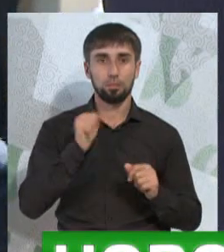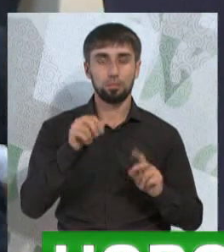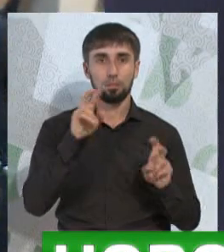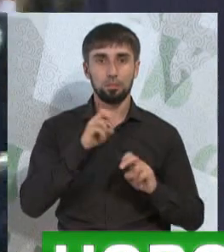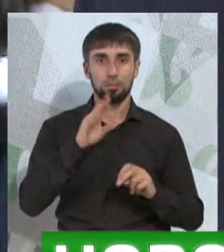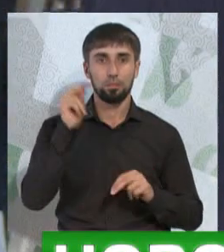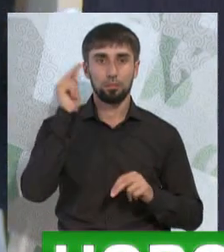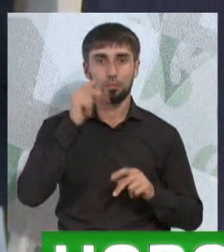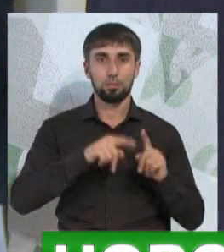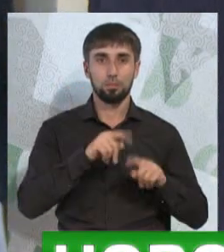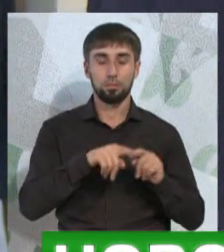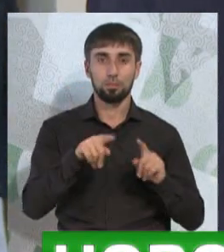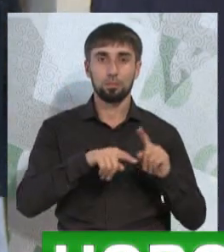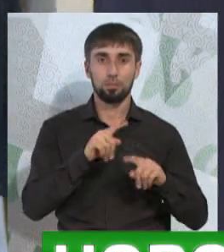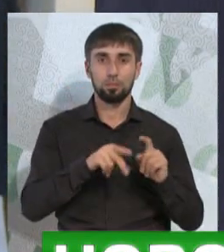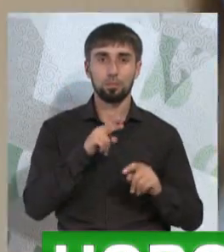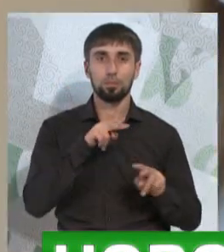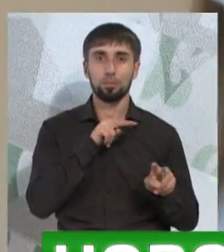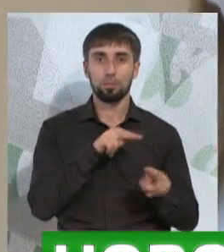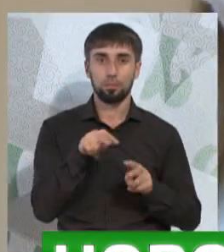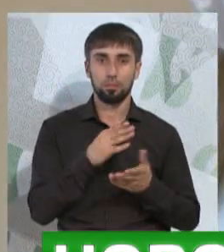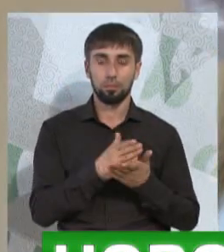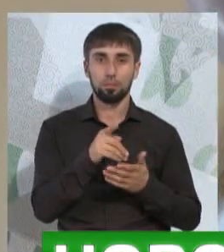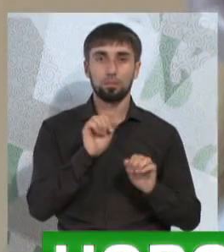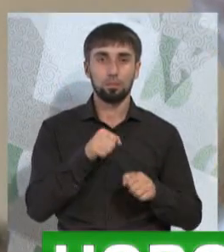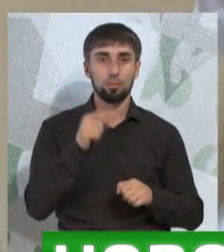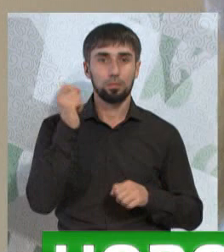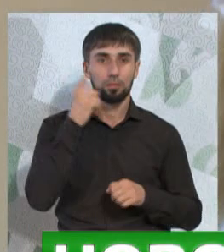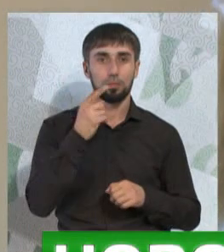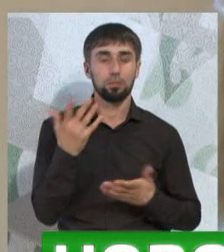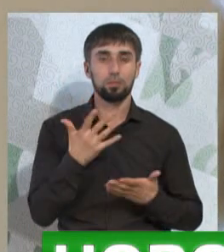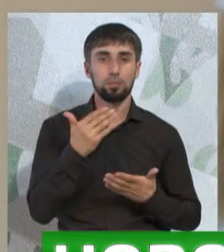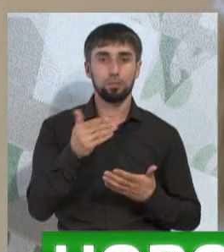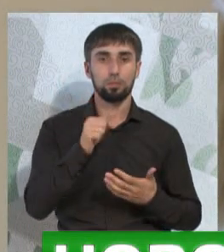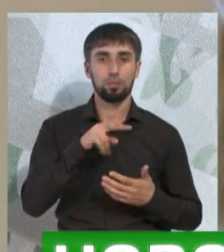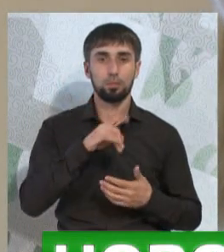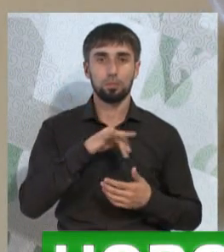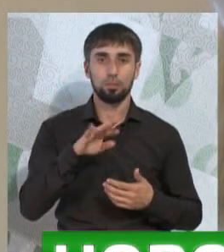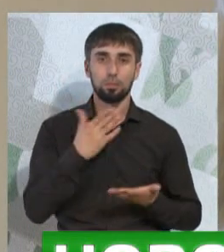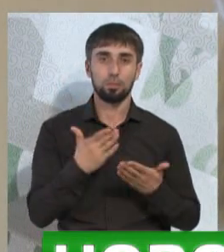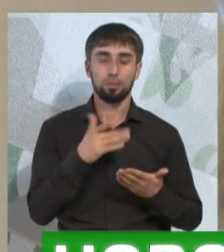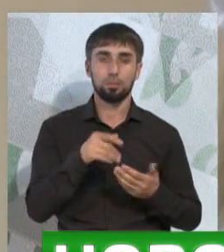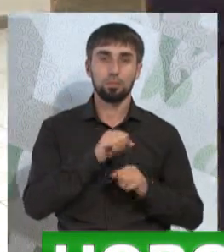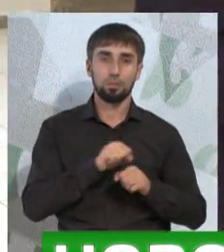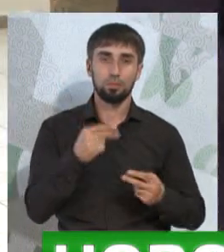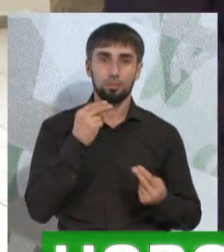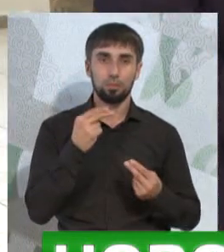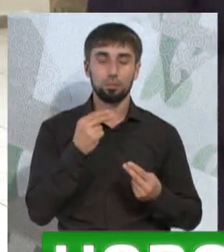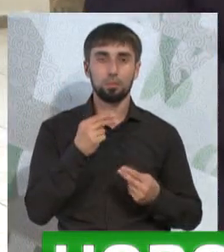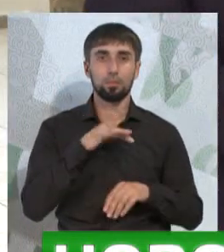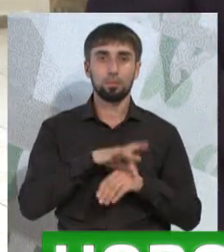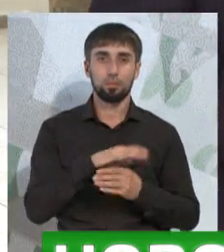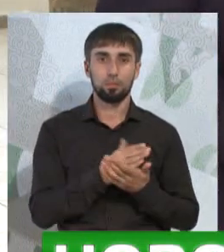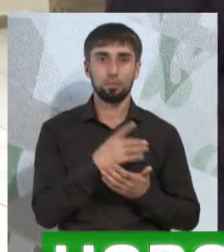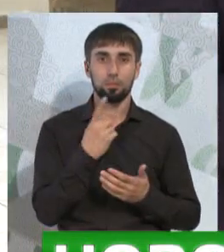этого действует программа родительского контроля, ведь только они могут знать, на какой продукт у ребенка аллергия или непереносимость. Зафиксирован